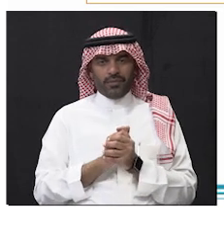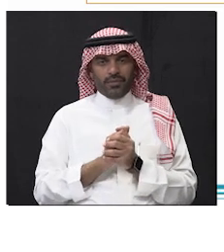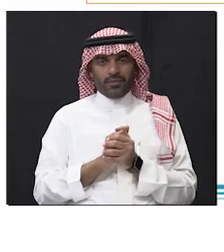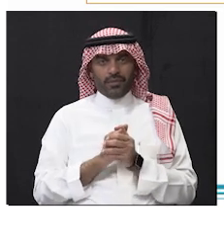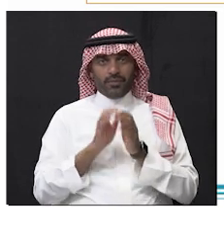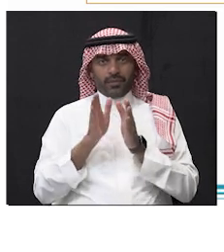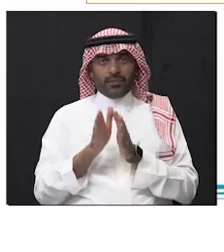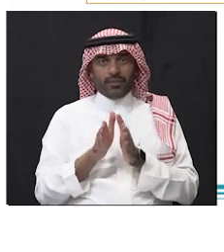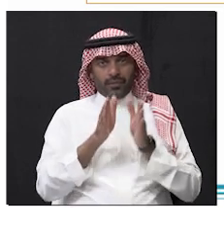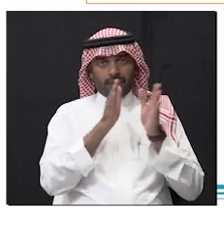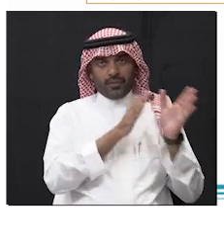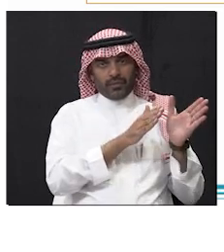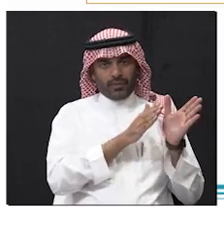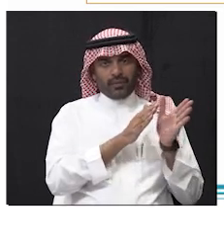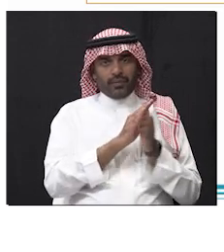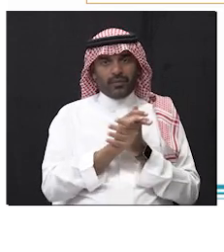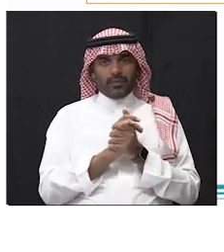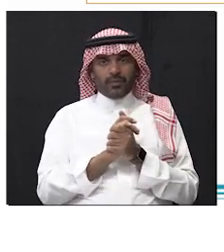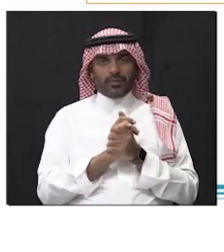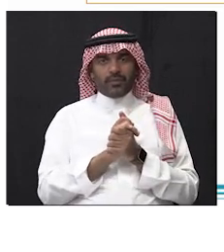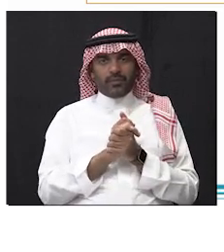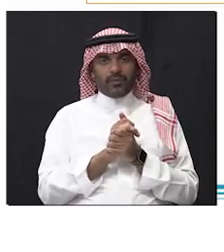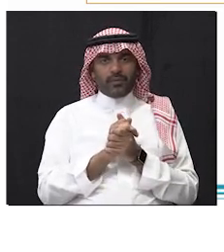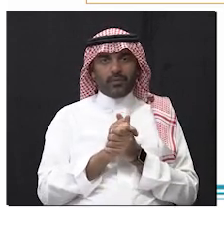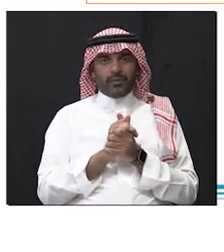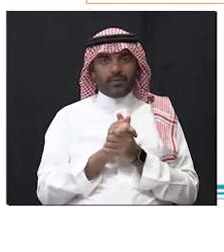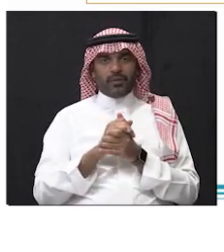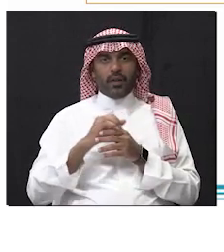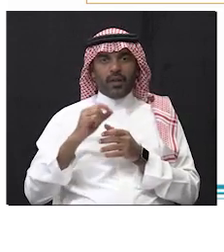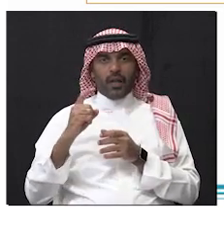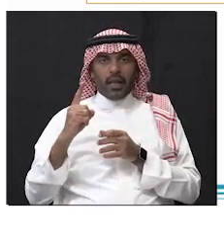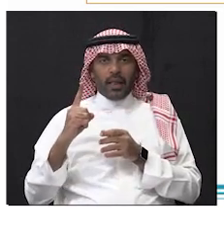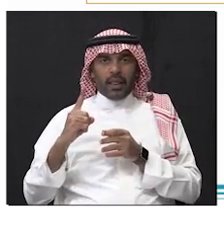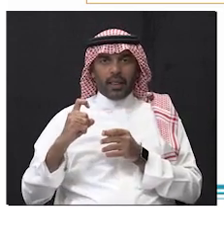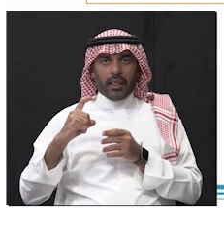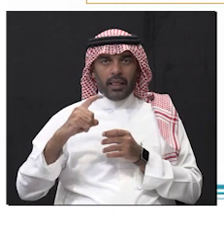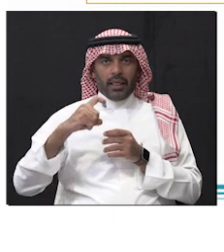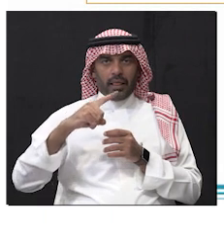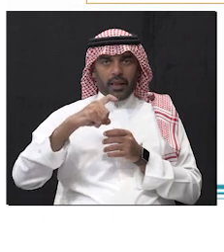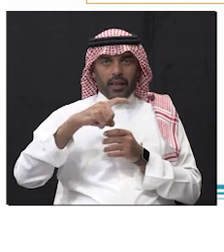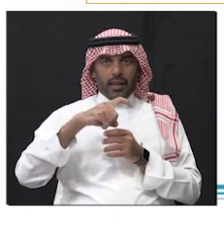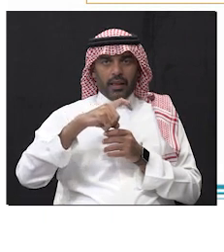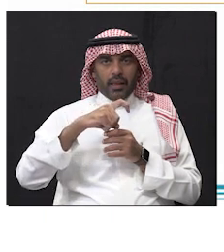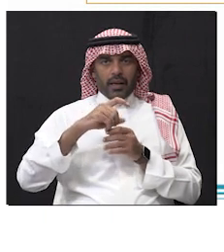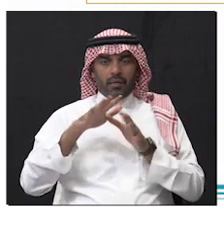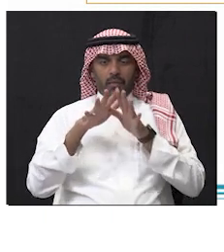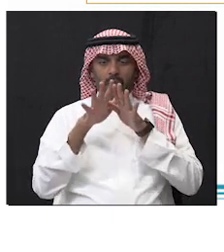قارن عزيزي الطالب بين الديدان المفلطحة والديدان الأسطوانية.